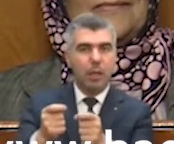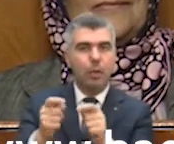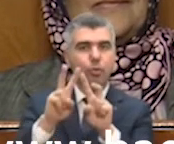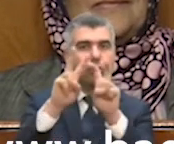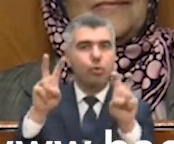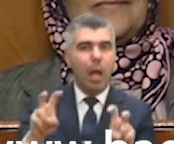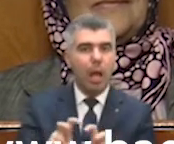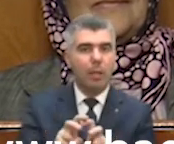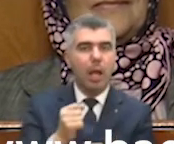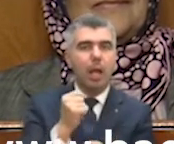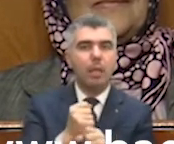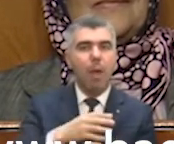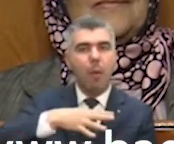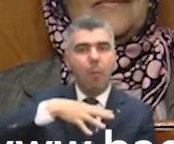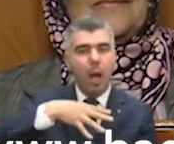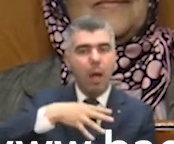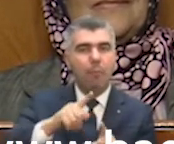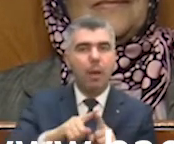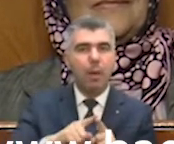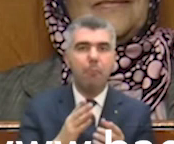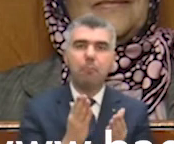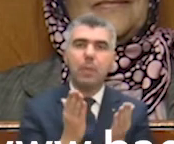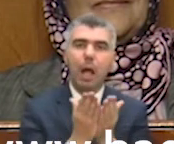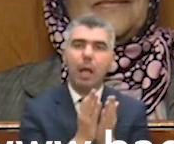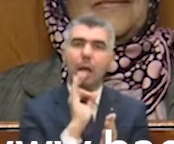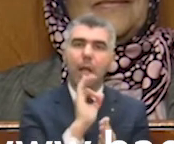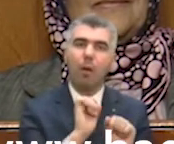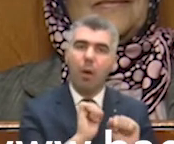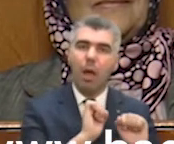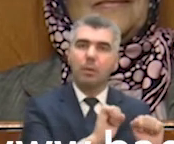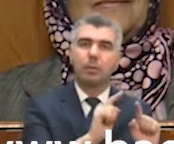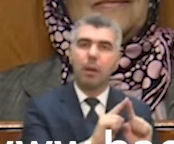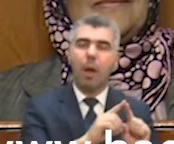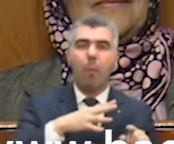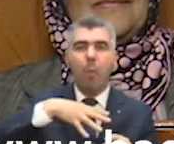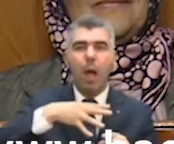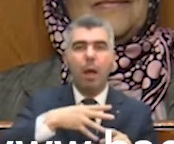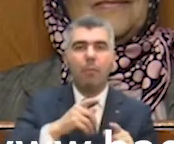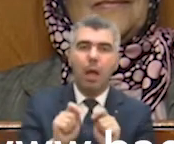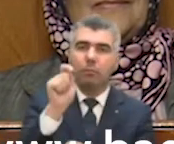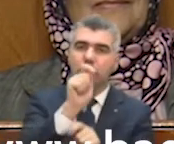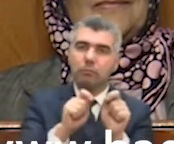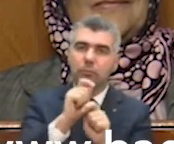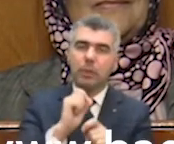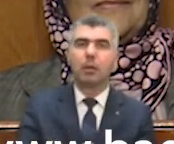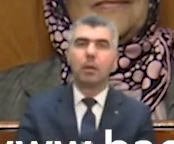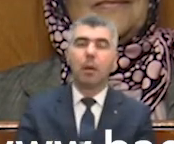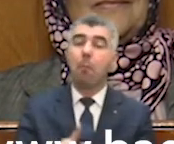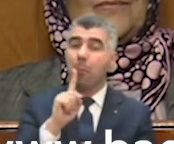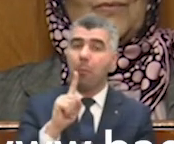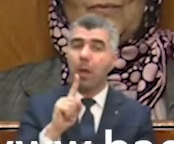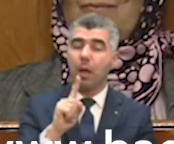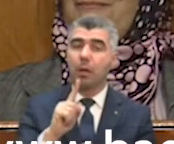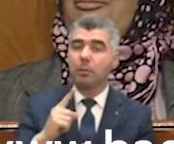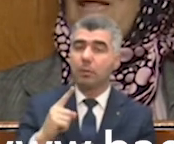المحاماة من طرف مؤسسة لتكوين تحدث وتسير وفق الشروط التي تتحدد بنص تنظيمي، غير أنه رغم